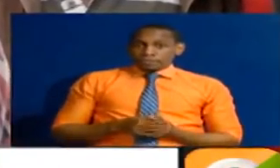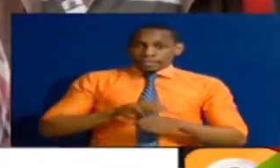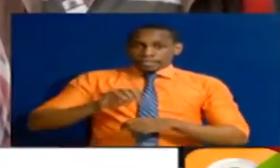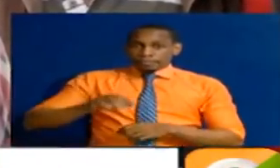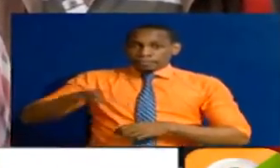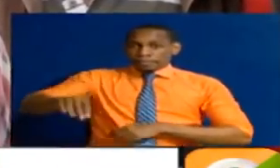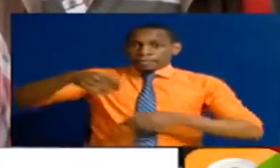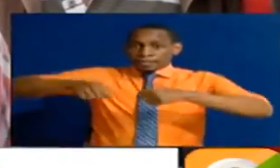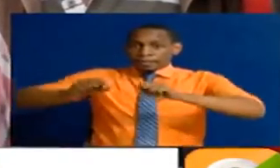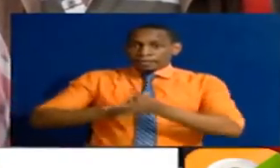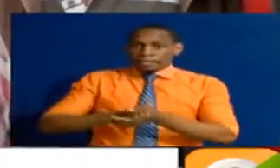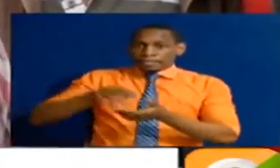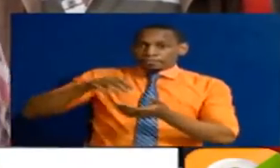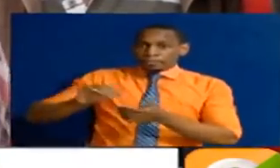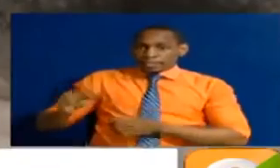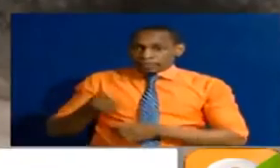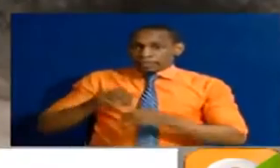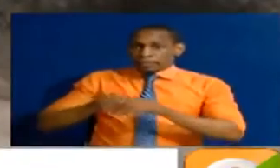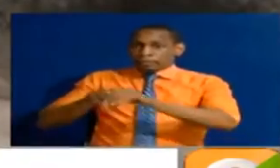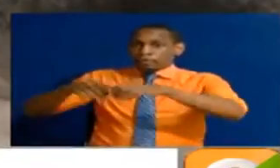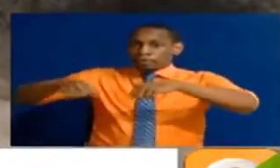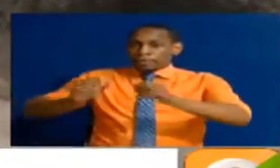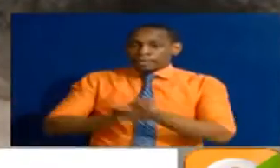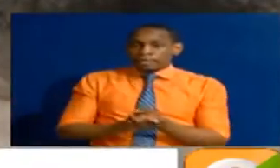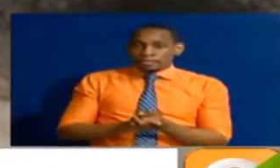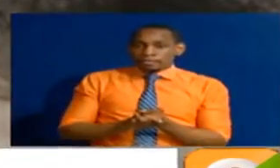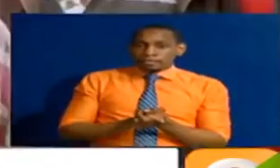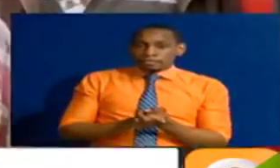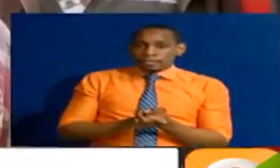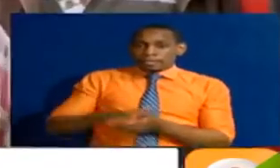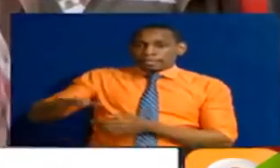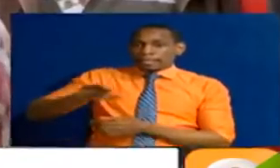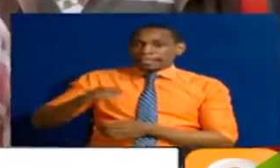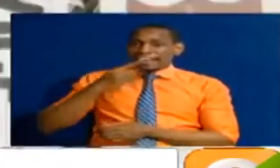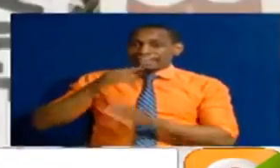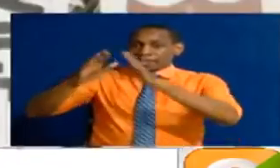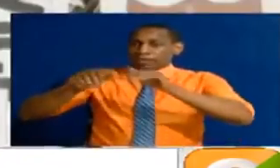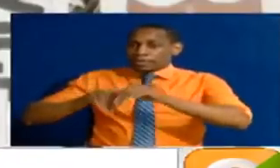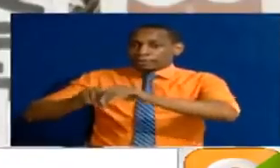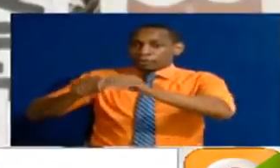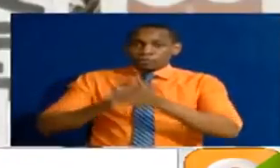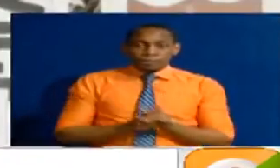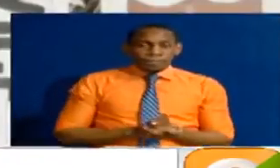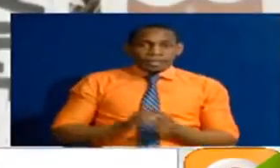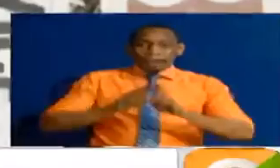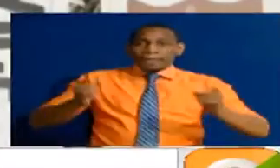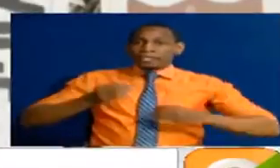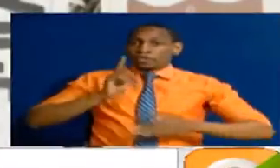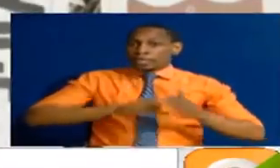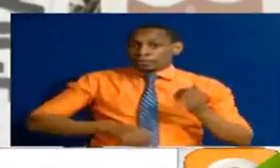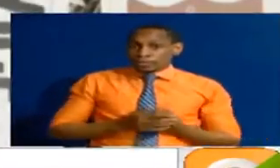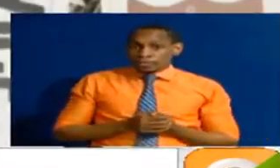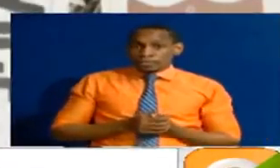Niliamsha pikipiki wakikimbia nao, nikaamka nikikimbiza pikipiki. Tufika tukakuta tukasikia imepandia na hapo White House, tukafuatilia. Lakini kinachotamausha ni